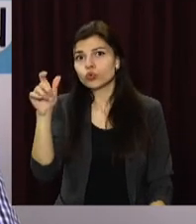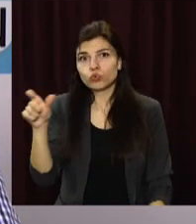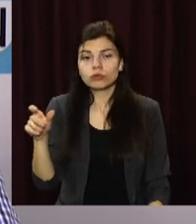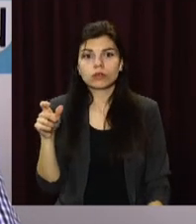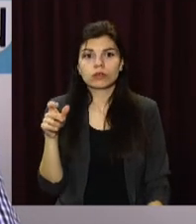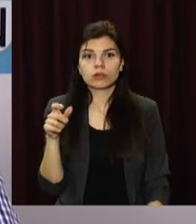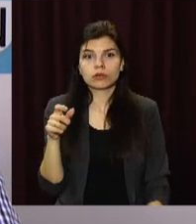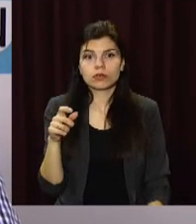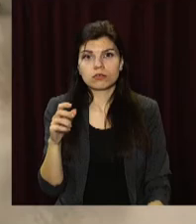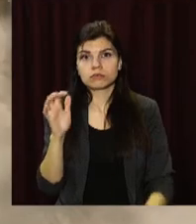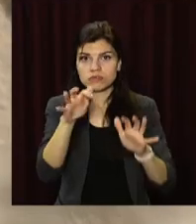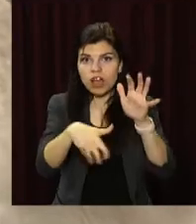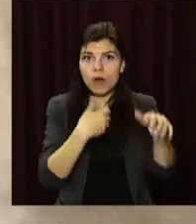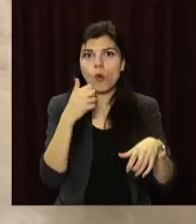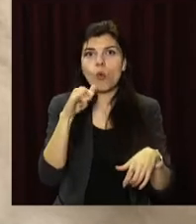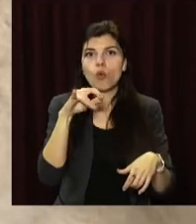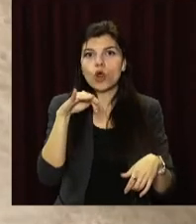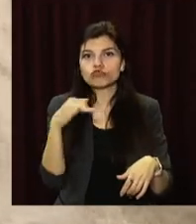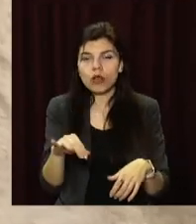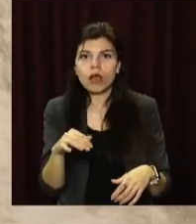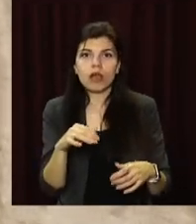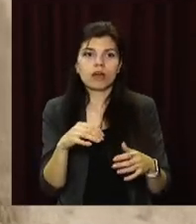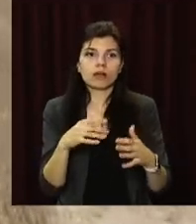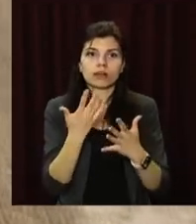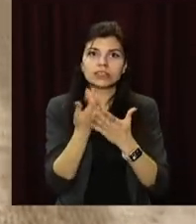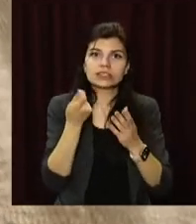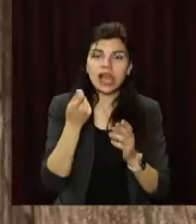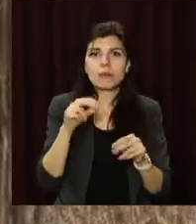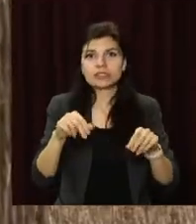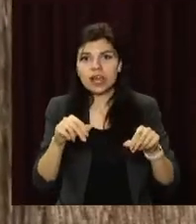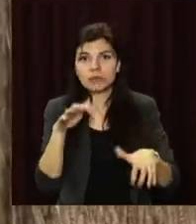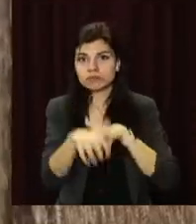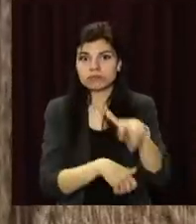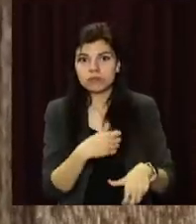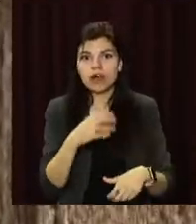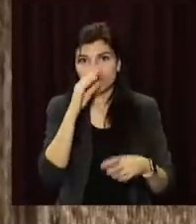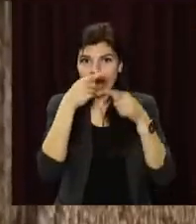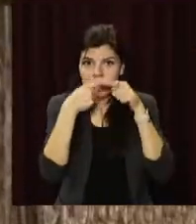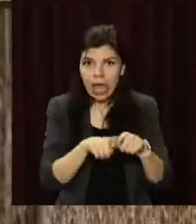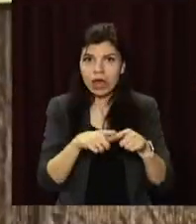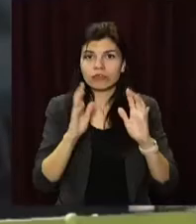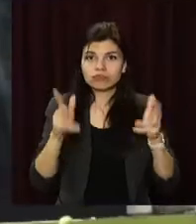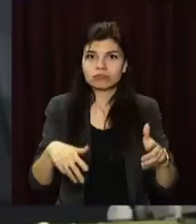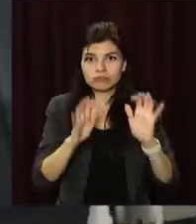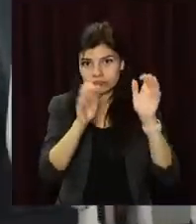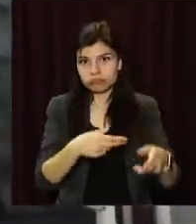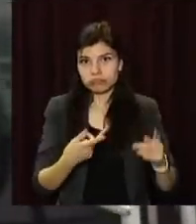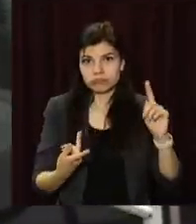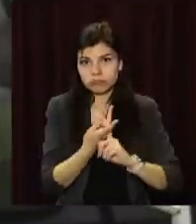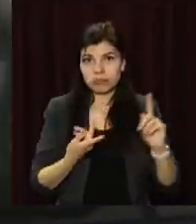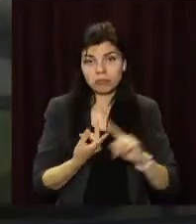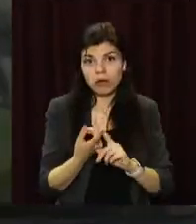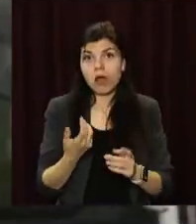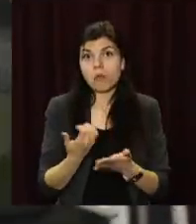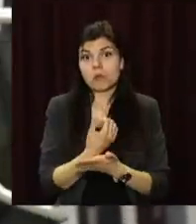їм забирати урожай, забирати там землю, забирати там техніку і всього остального. Ще одна проблема